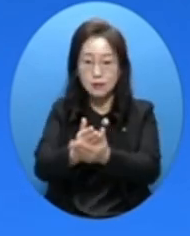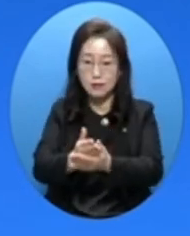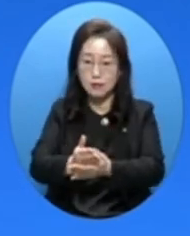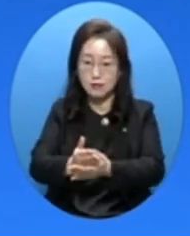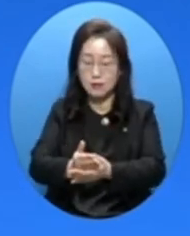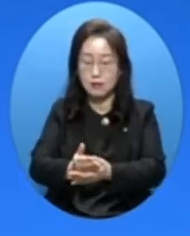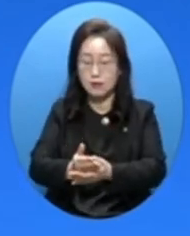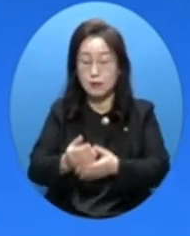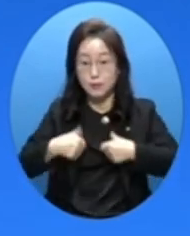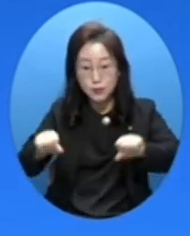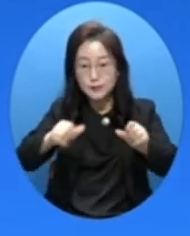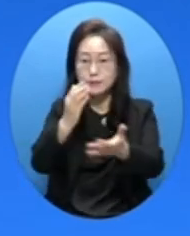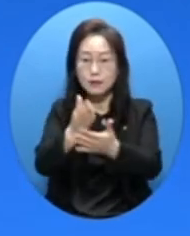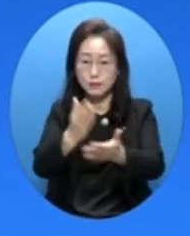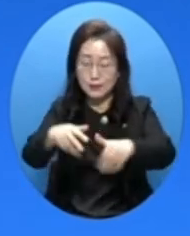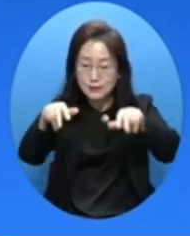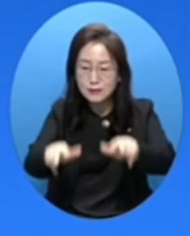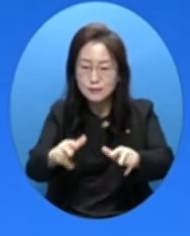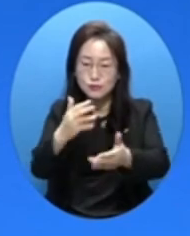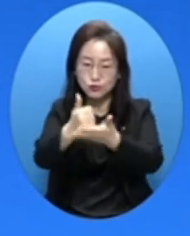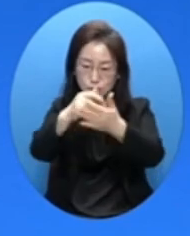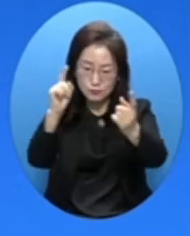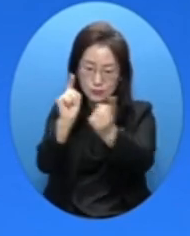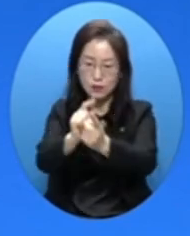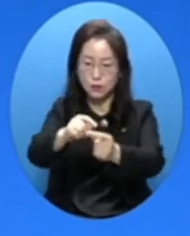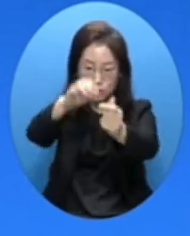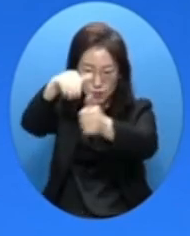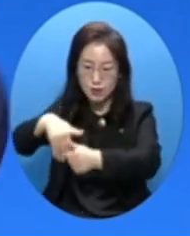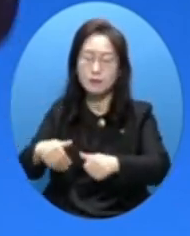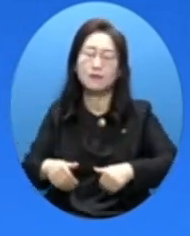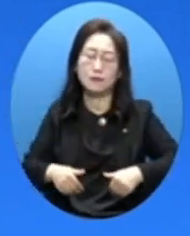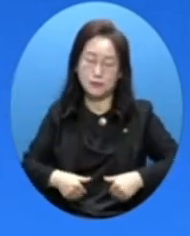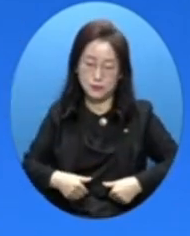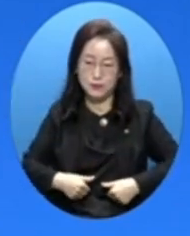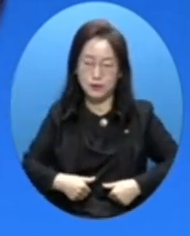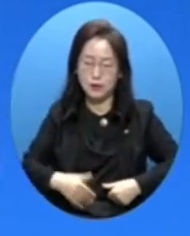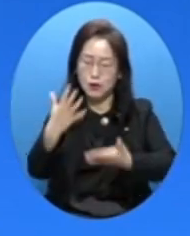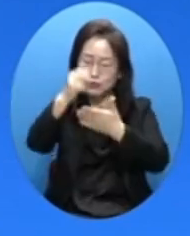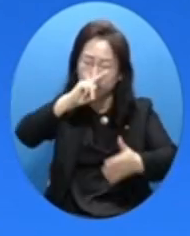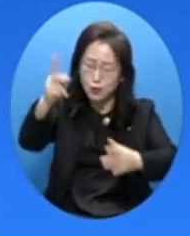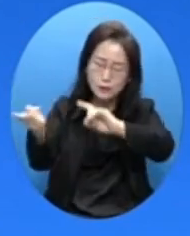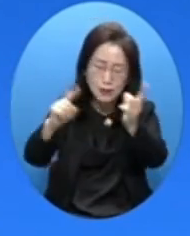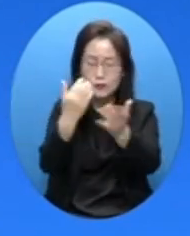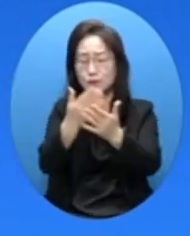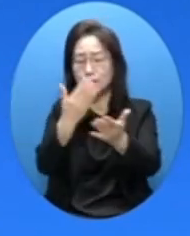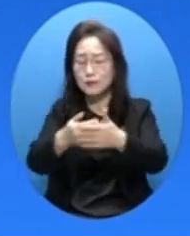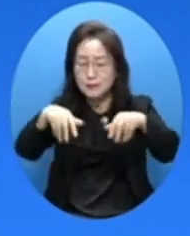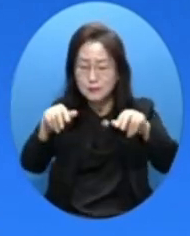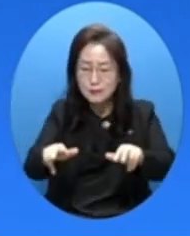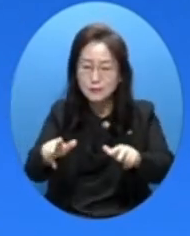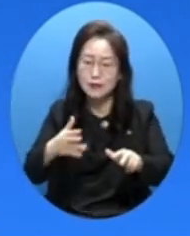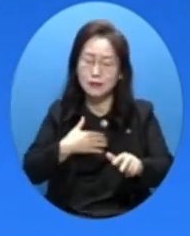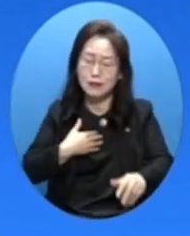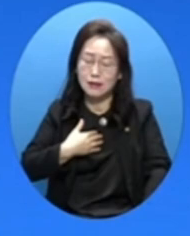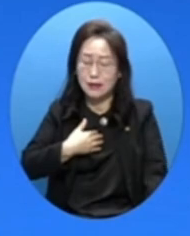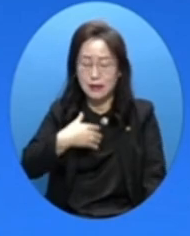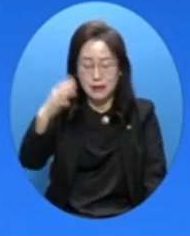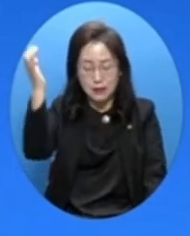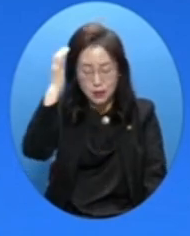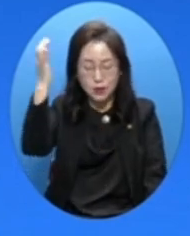이제 주저앉지 말고 그때가 바로 주님께 나아올 때인 것입니다. 주여 나를 살려주옵소서. 내 이 견딜 수 없는